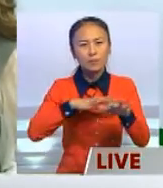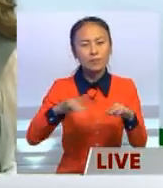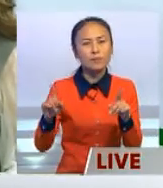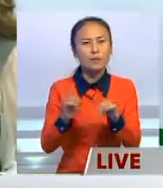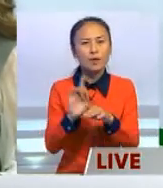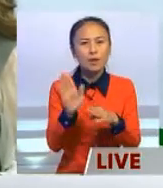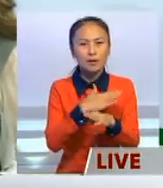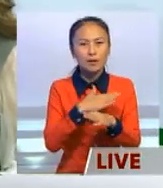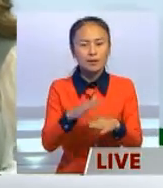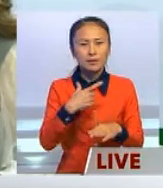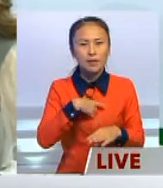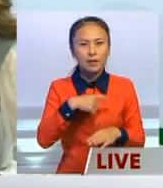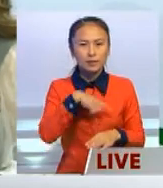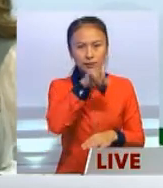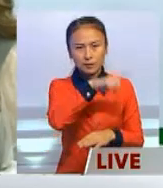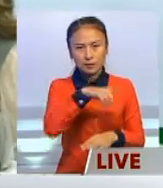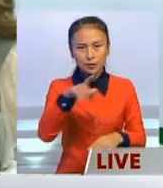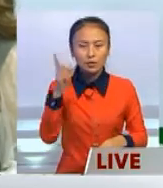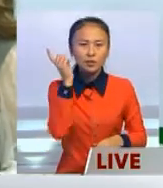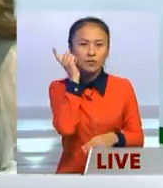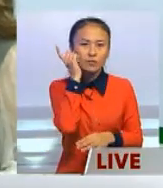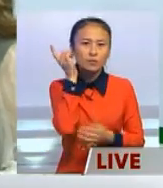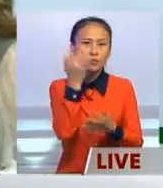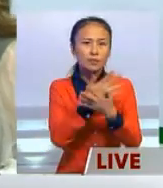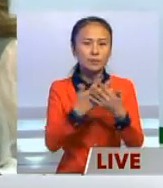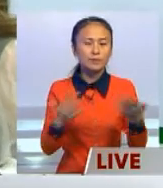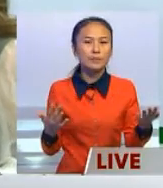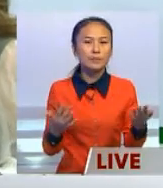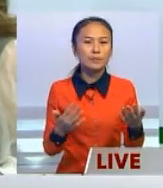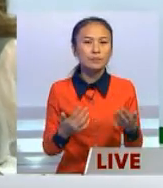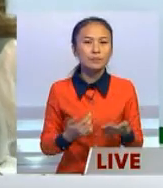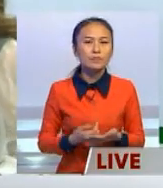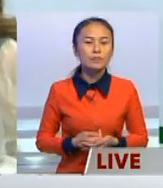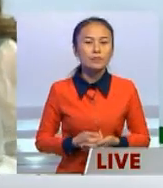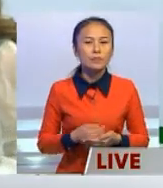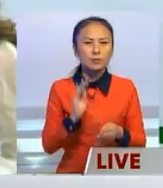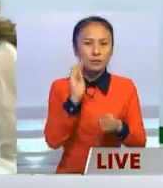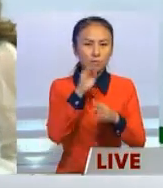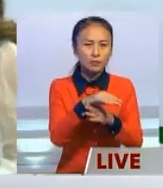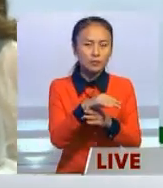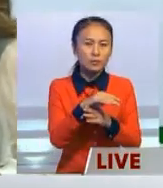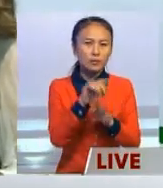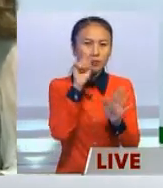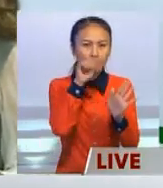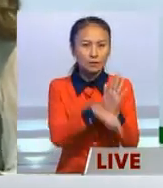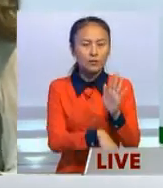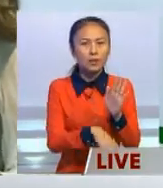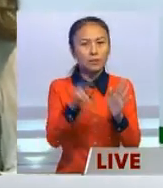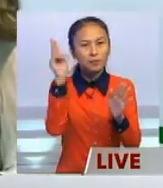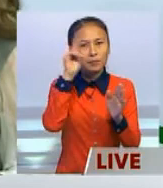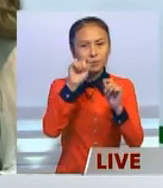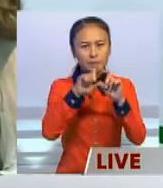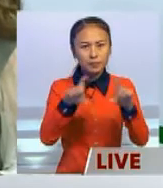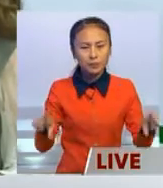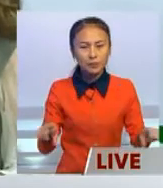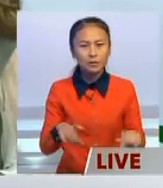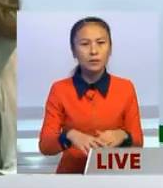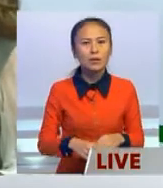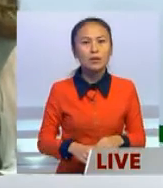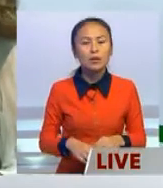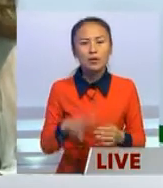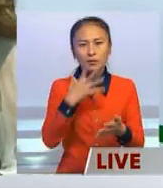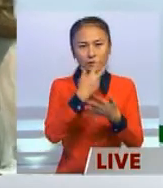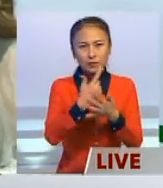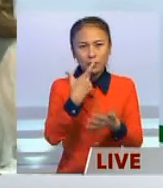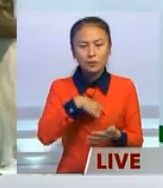адамның жеке өзінің қолындағы телефонына ең үздік жақсы контентті жеткізу. Оның ішінде мектеп оқушысы болсын, олар